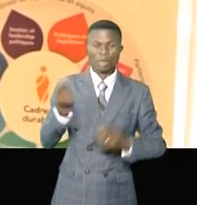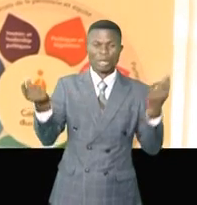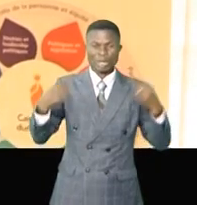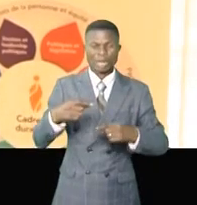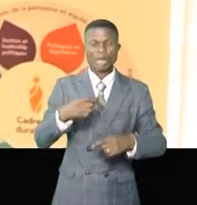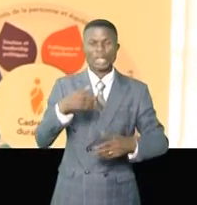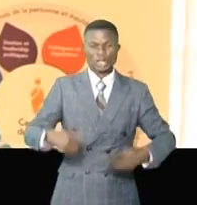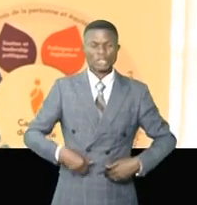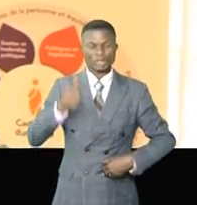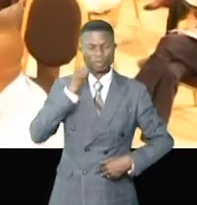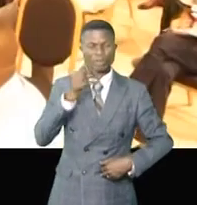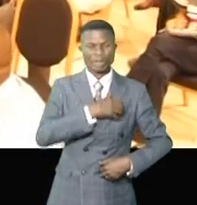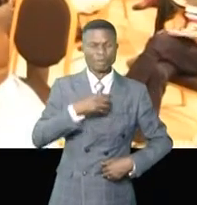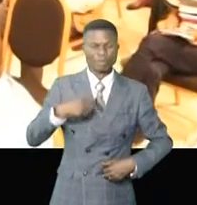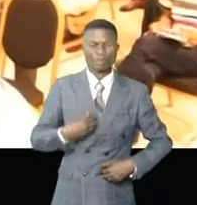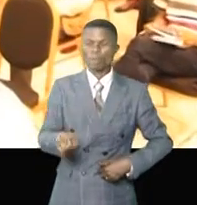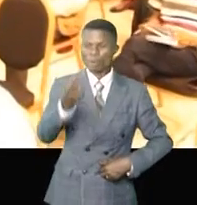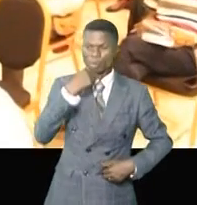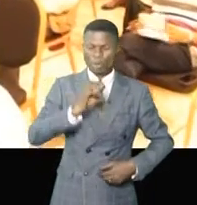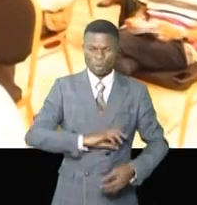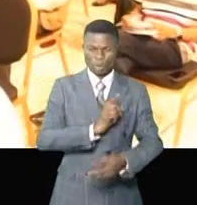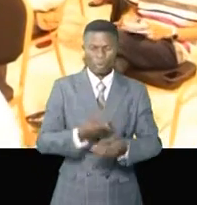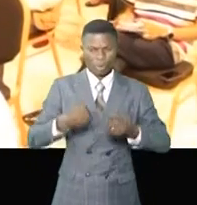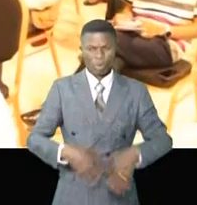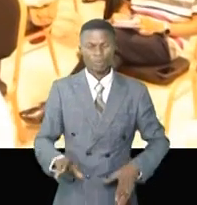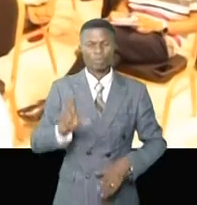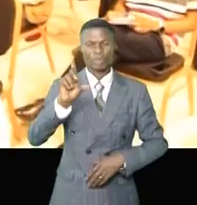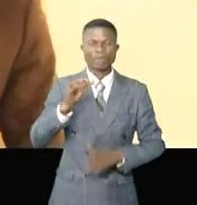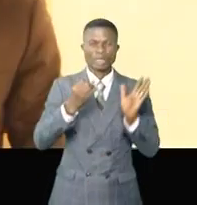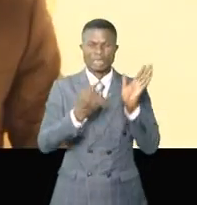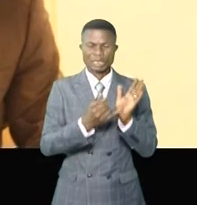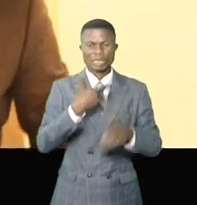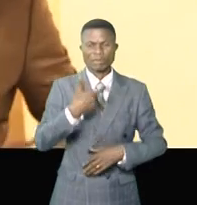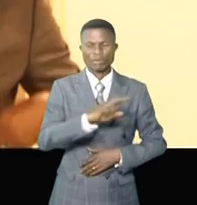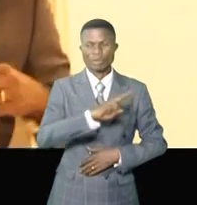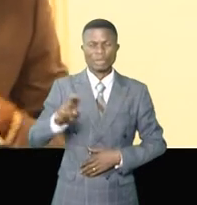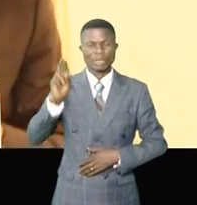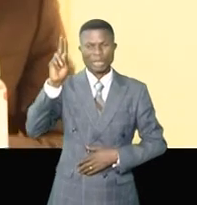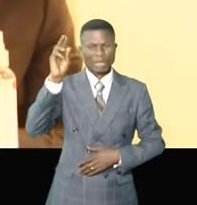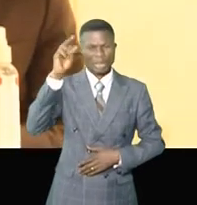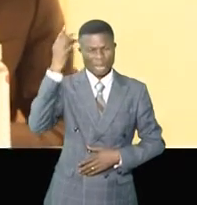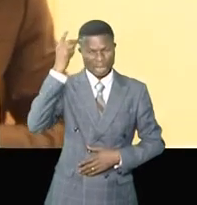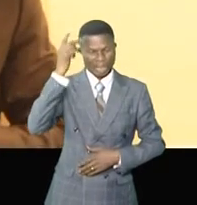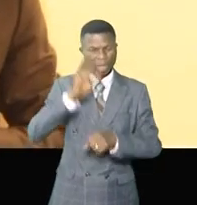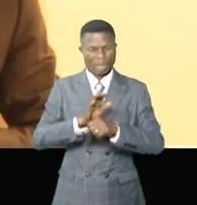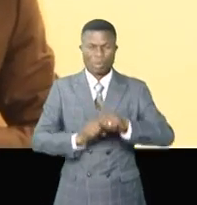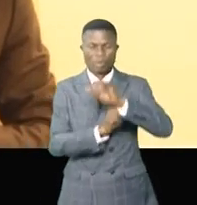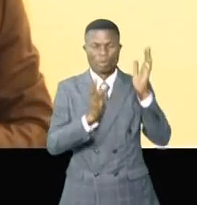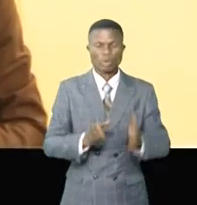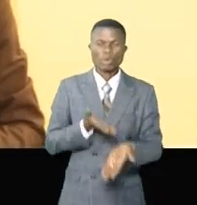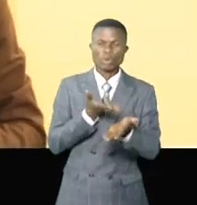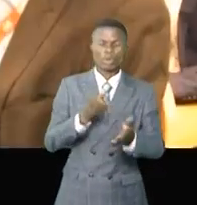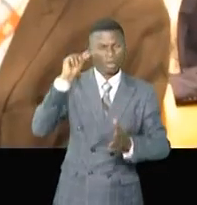la femme? La feuille de route a été présentée ce vendredi 26 février à Kinshasa aux différents partenaires qui accompagnent